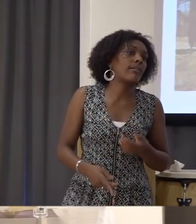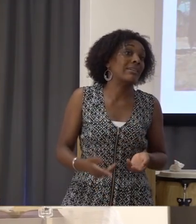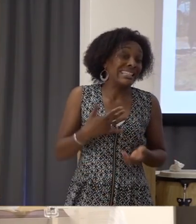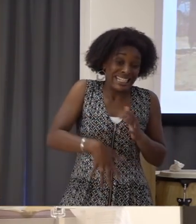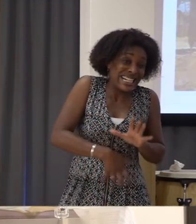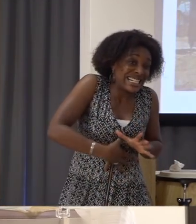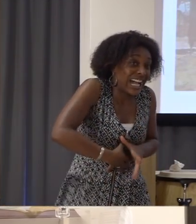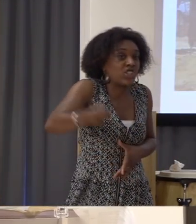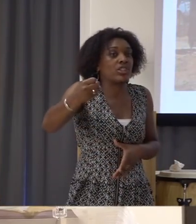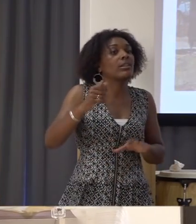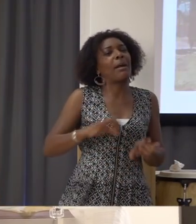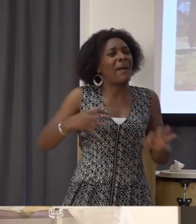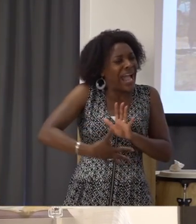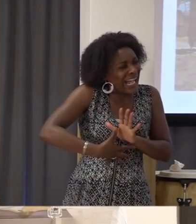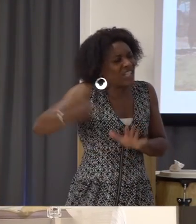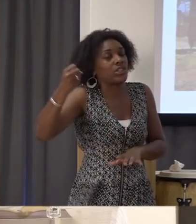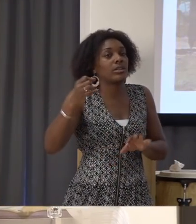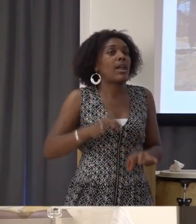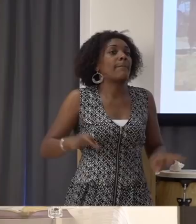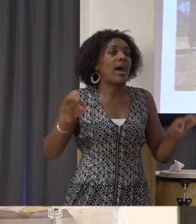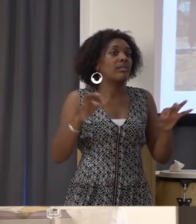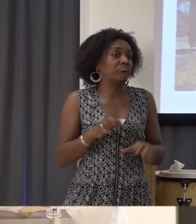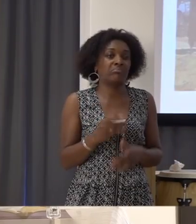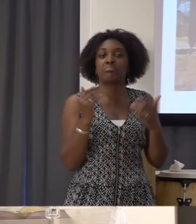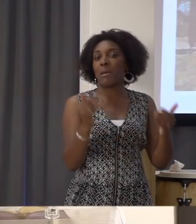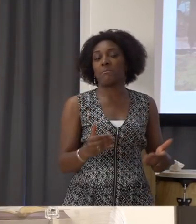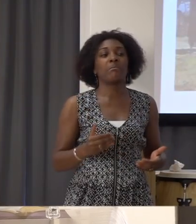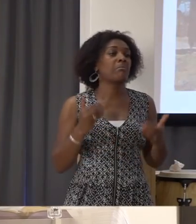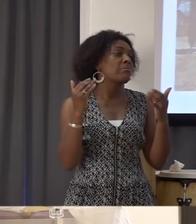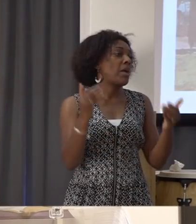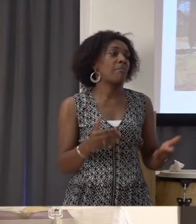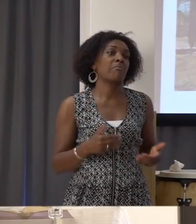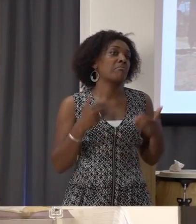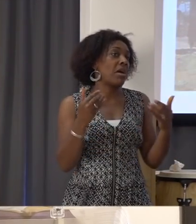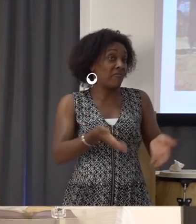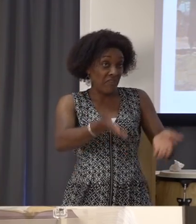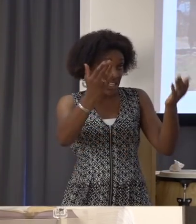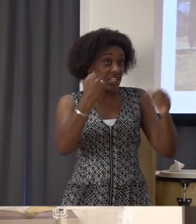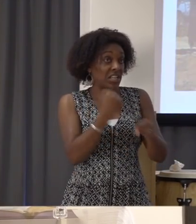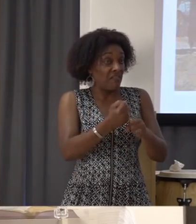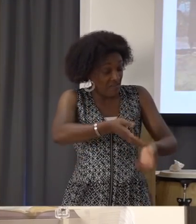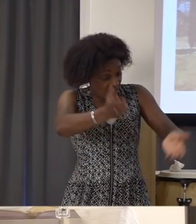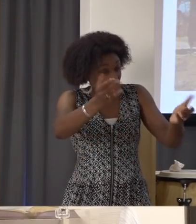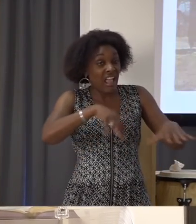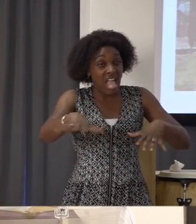Tant que la source du problème ne sera pas reconnue et détruite, tu peux toujours courir.